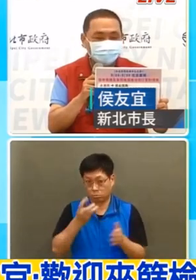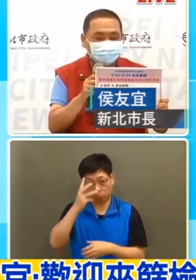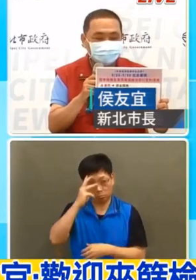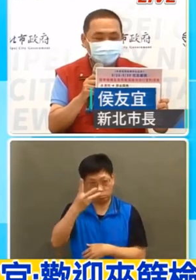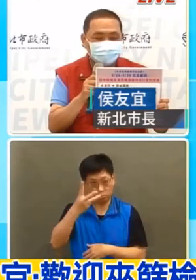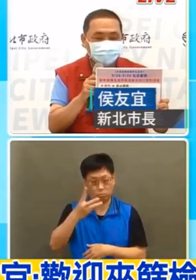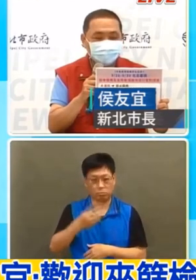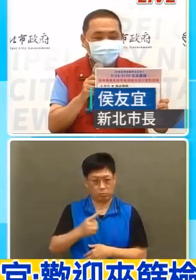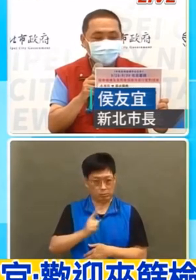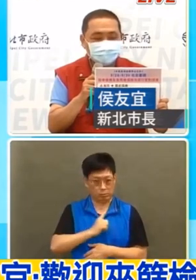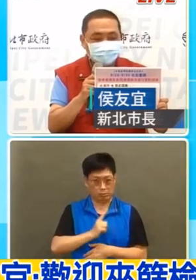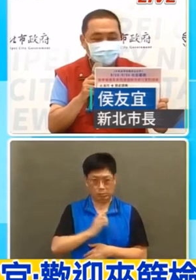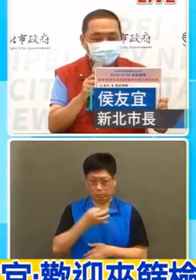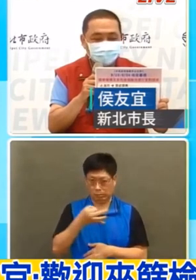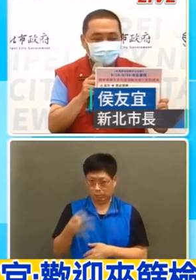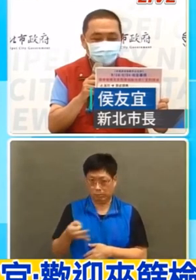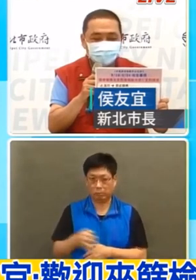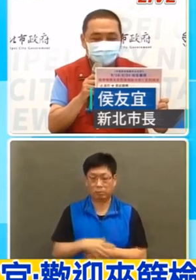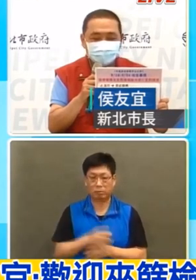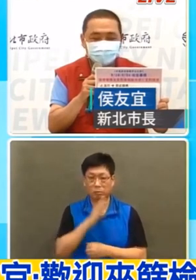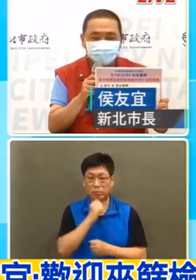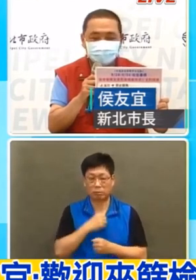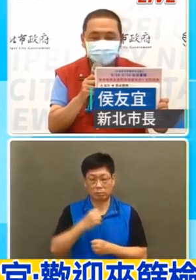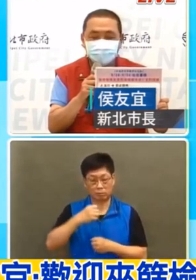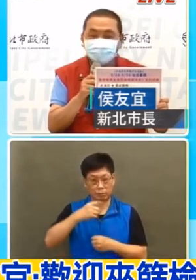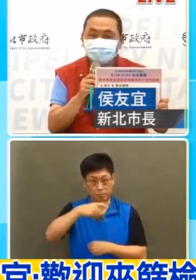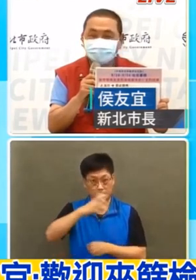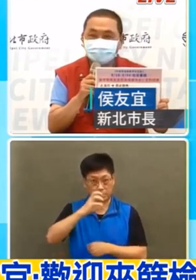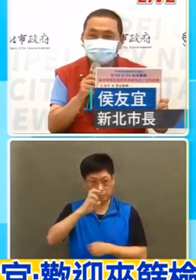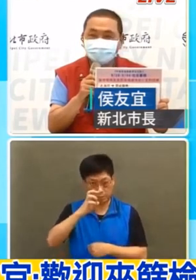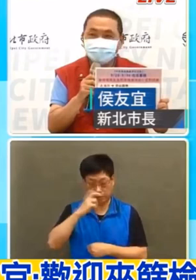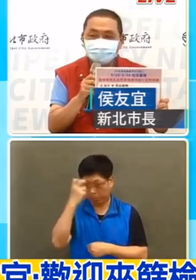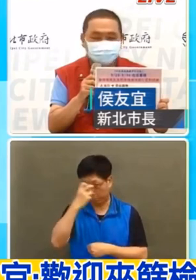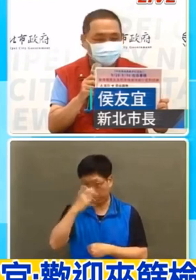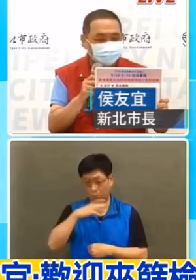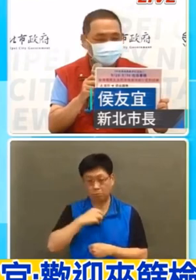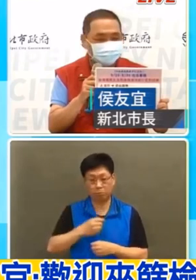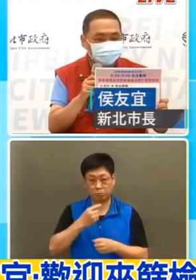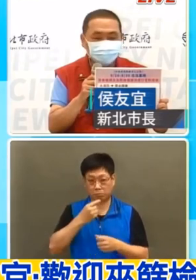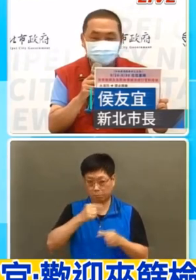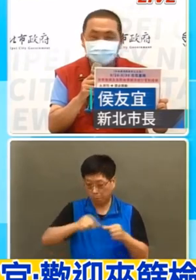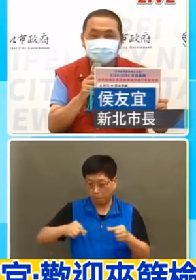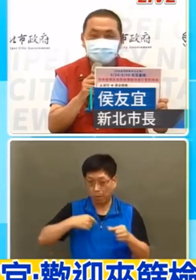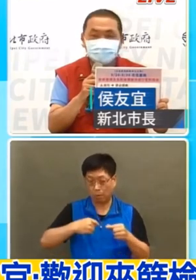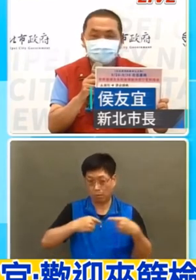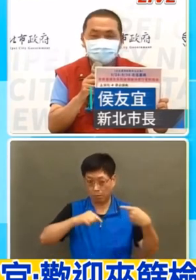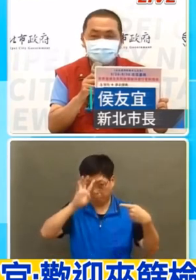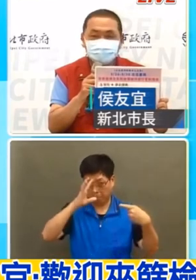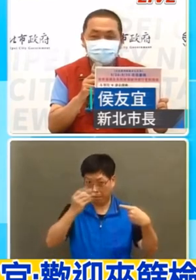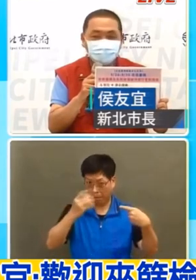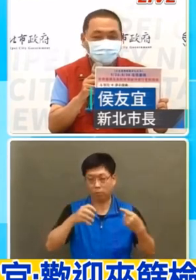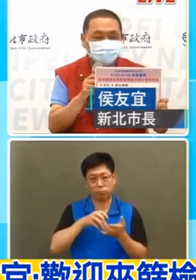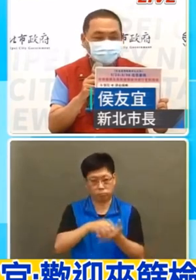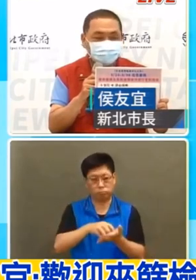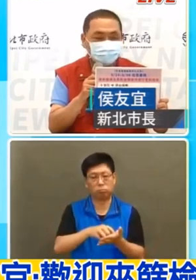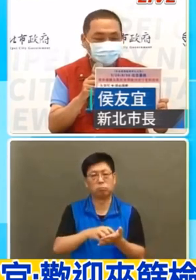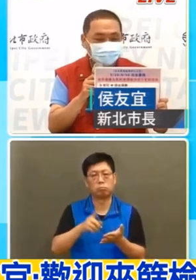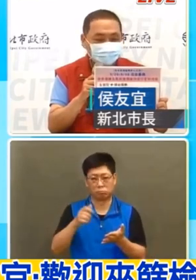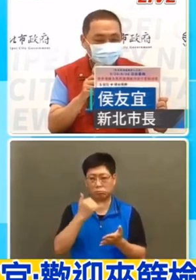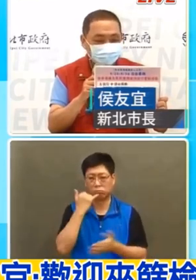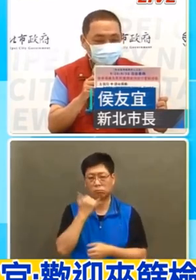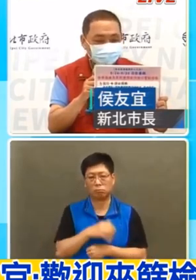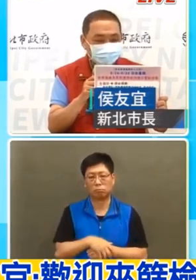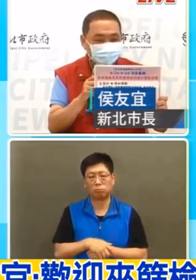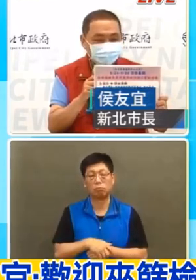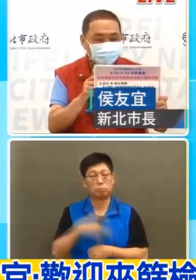3天自费抗原快筛或 PCR 检测阴性证明，含家用快筛。